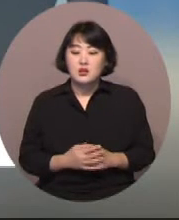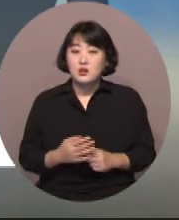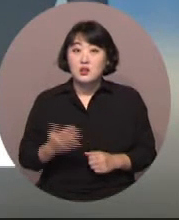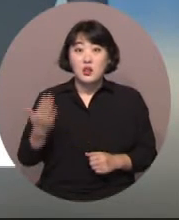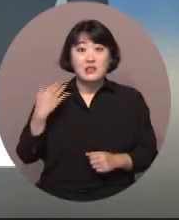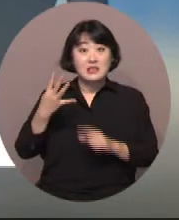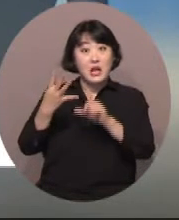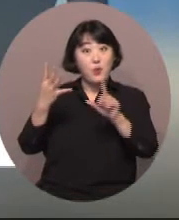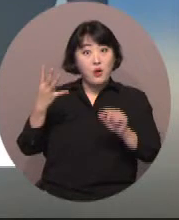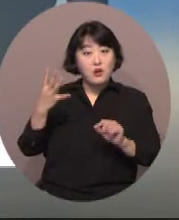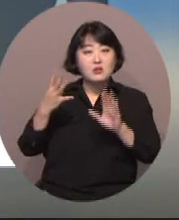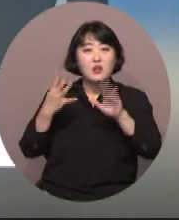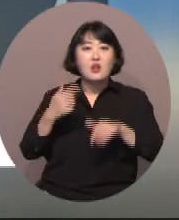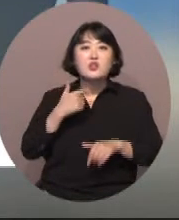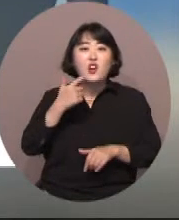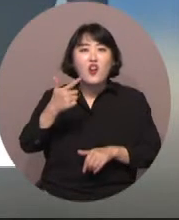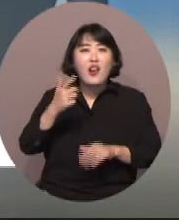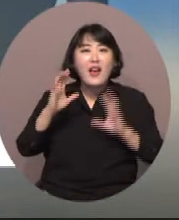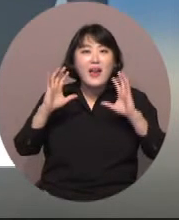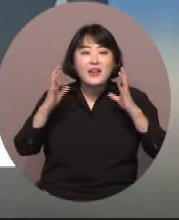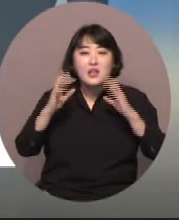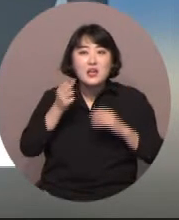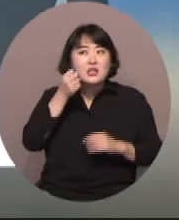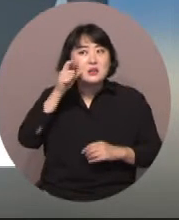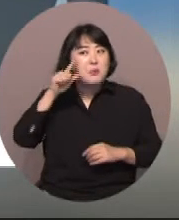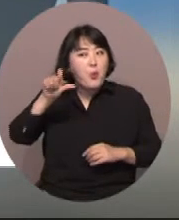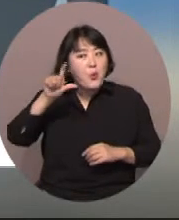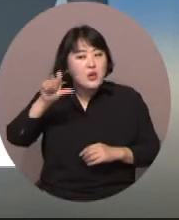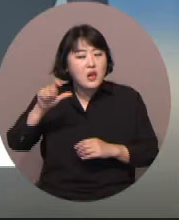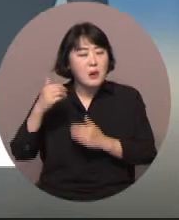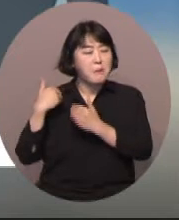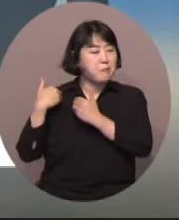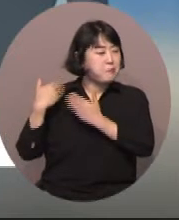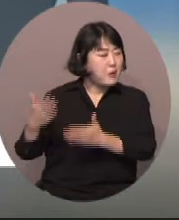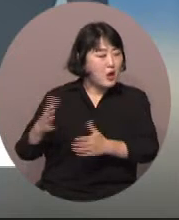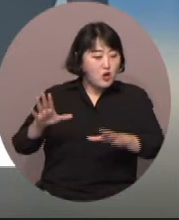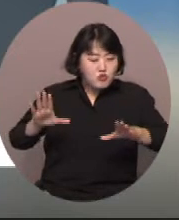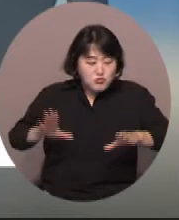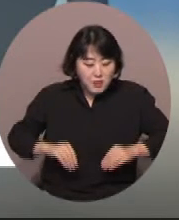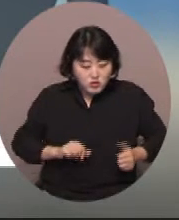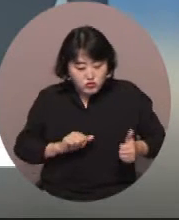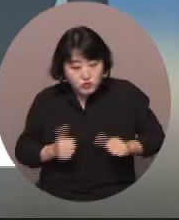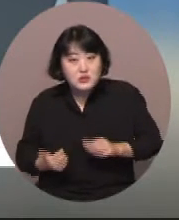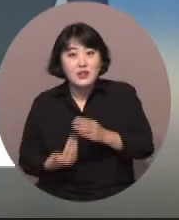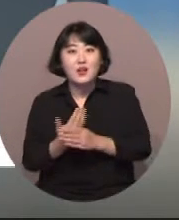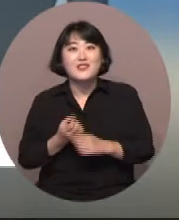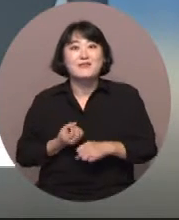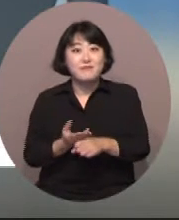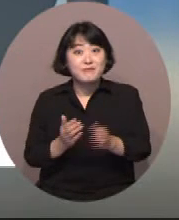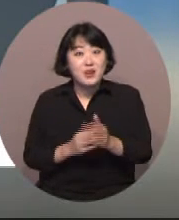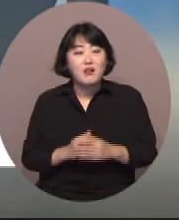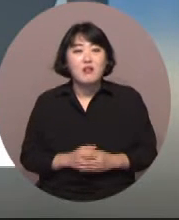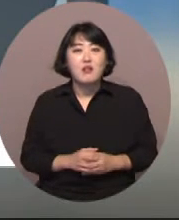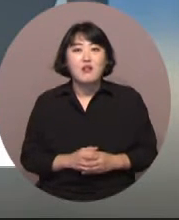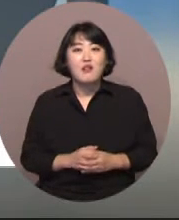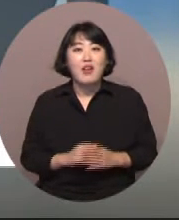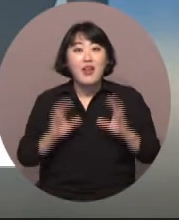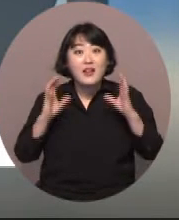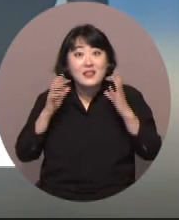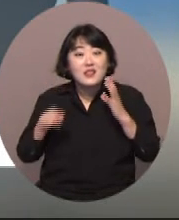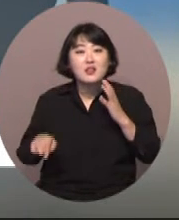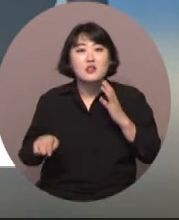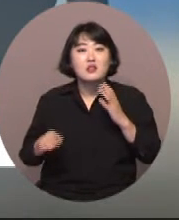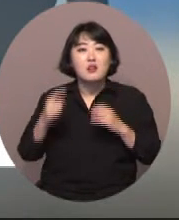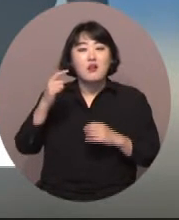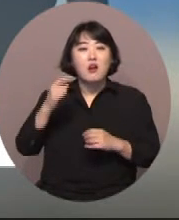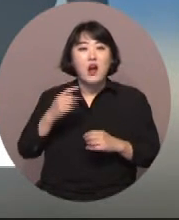지난 4월 아산에서 6살 아이가 보름 넘게 방치돼 굶어 죽은 사건 전해드렸는데요. 숨진 아이가 알려진